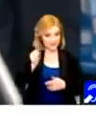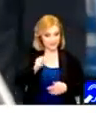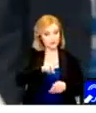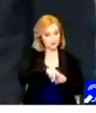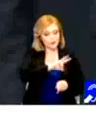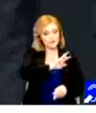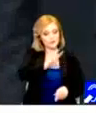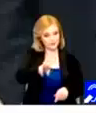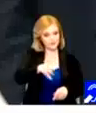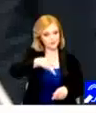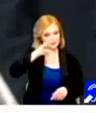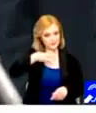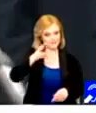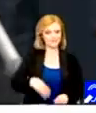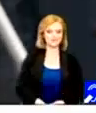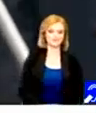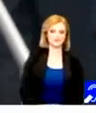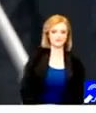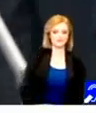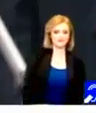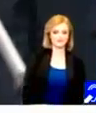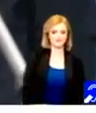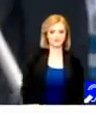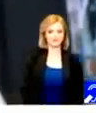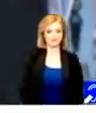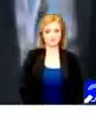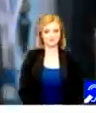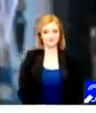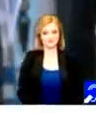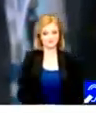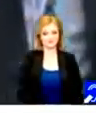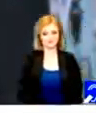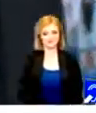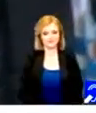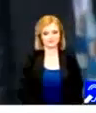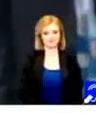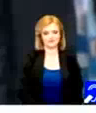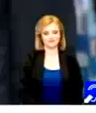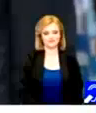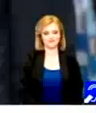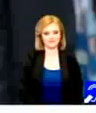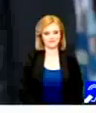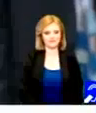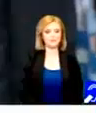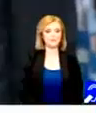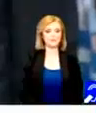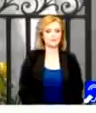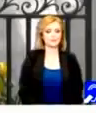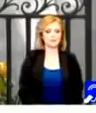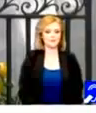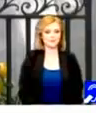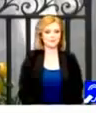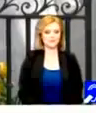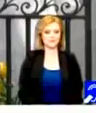Trump dacă e îngrijorat de faptul că democrații vorbesc despre eventuala declanșare a procedurii de destituire. Trump a răspuns că